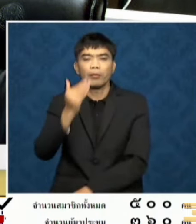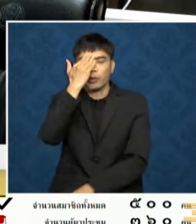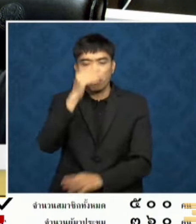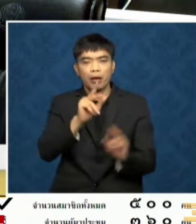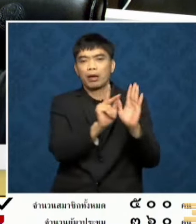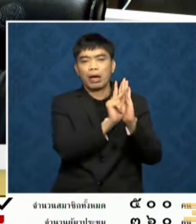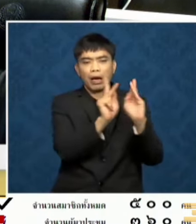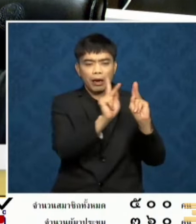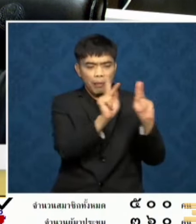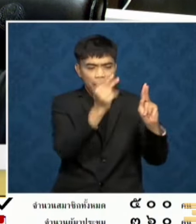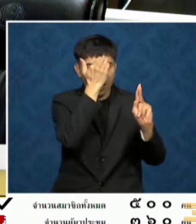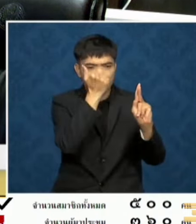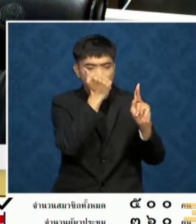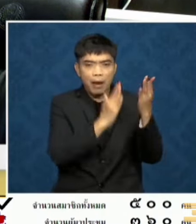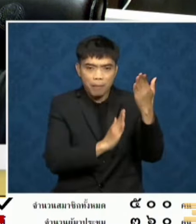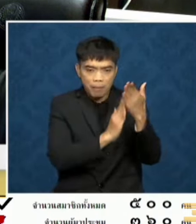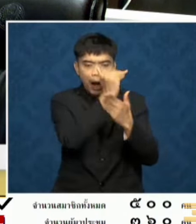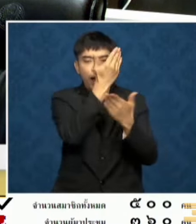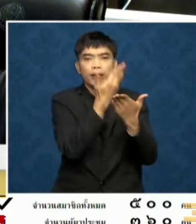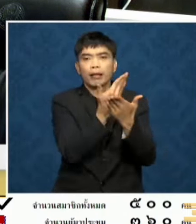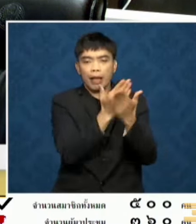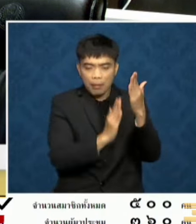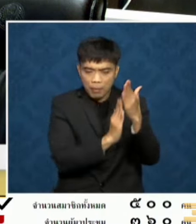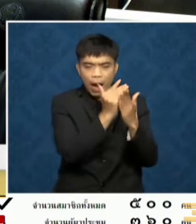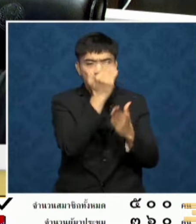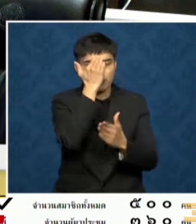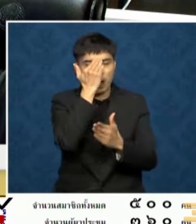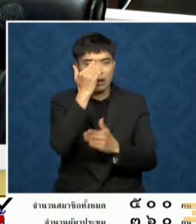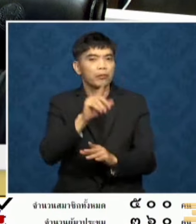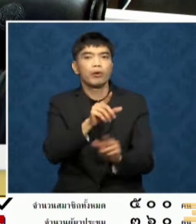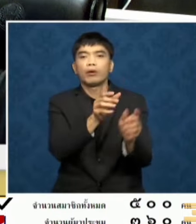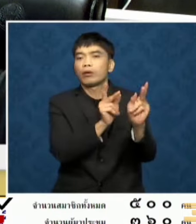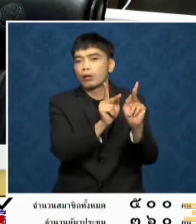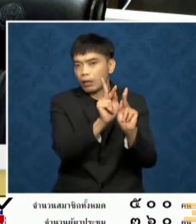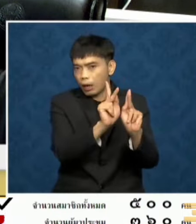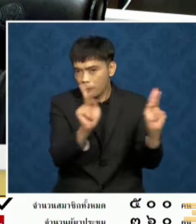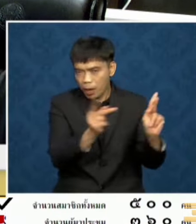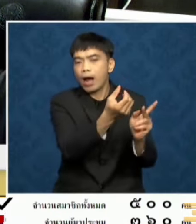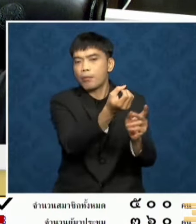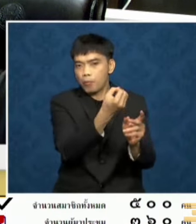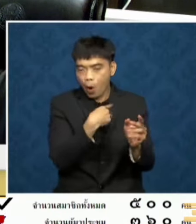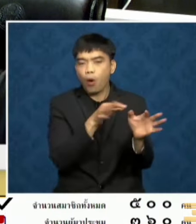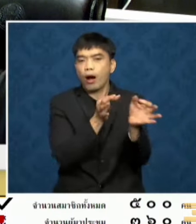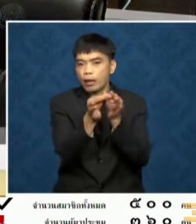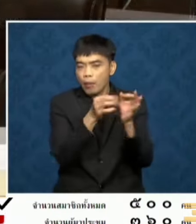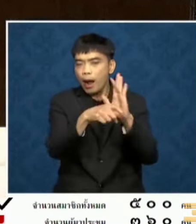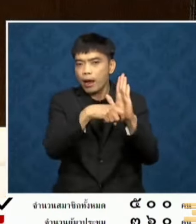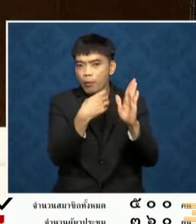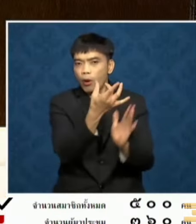ถปล่อยผ่านมาแบบนี้ได้ดังนั้นก็อยากจะฟังคำชี้แจงจากกรรมธิการและอนุกรรมธิการทุกท่านด้วยนะครับขอบคุณครับ